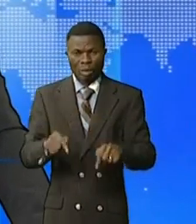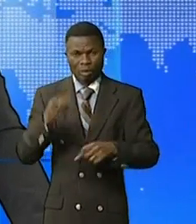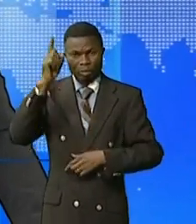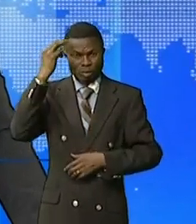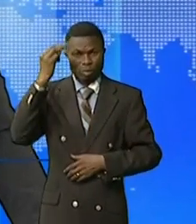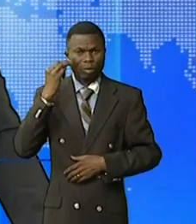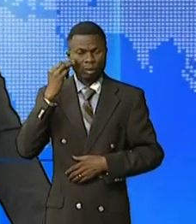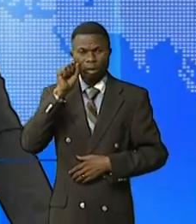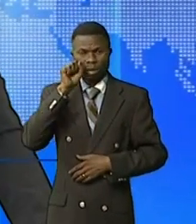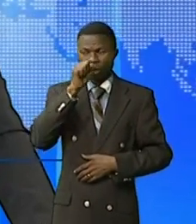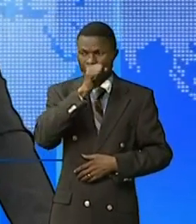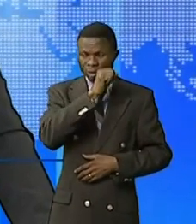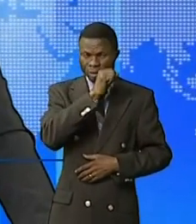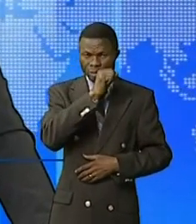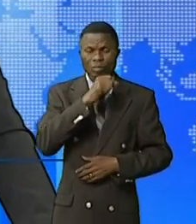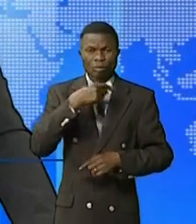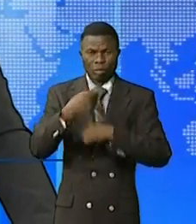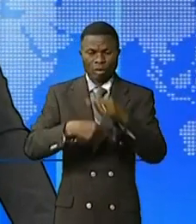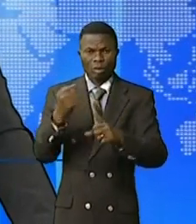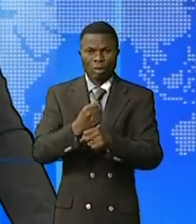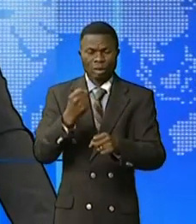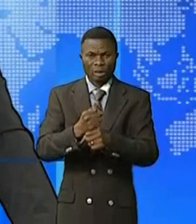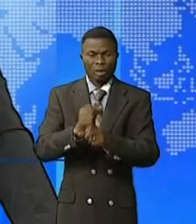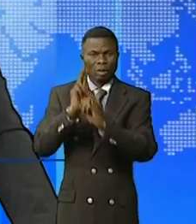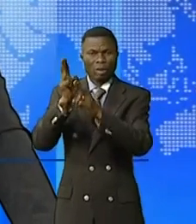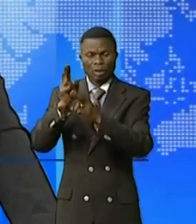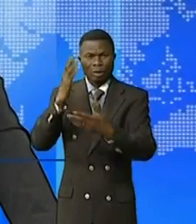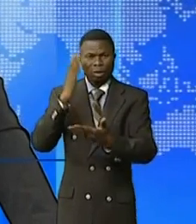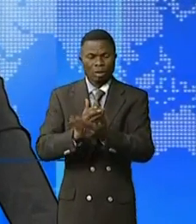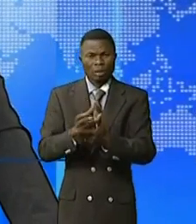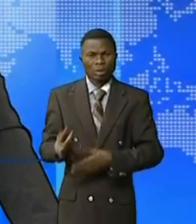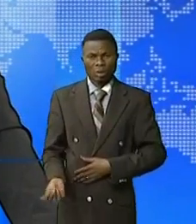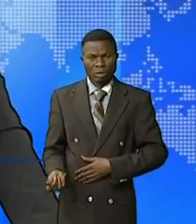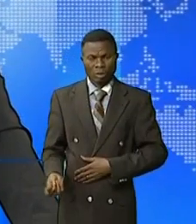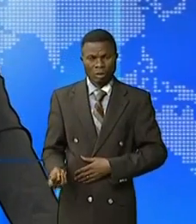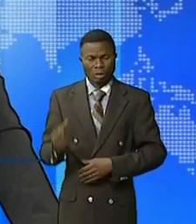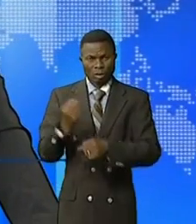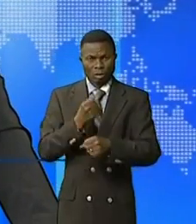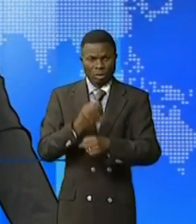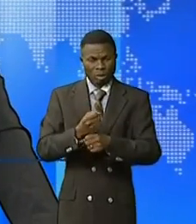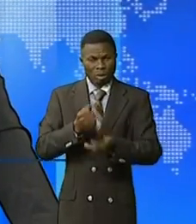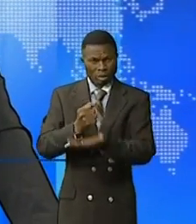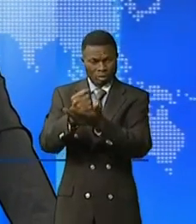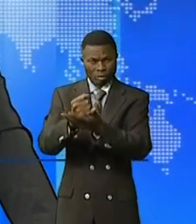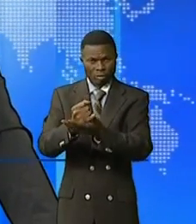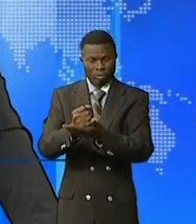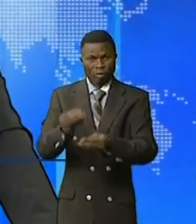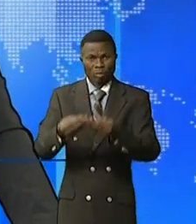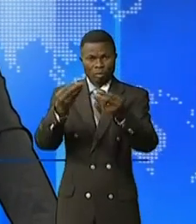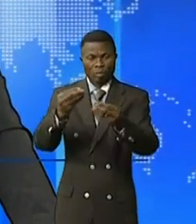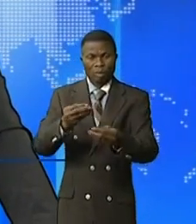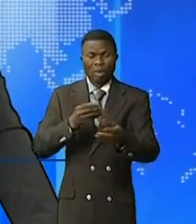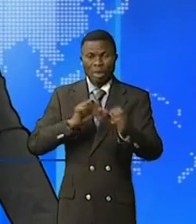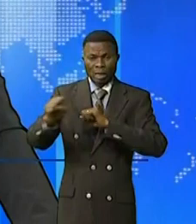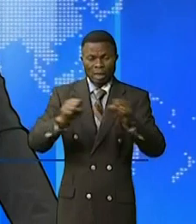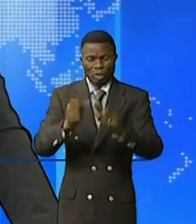ministre Jean-Michel Samalou Kondé a lancé les travaux des états généraux de lutte contre la corruption, des travaux qui vont permettre de poser un diagnostic